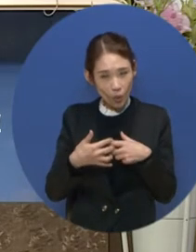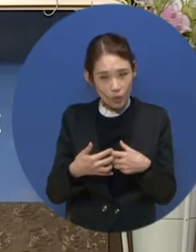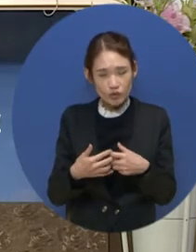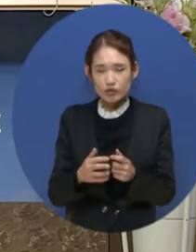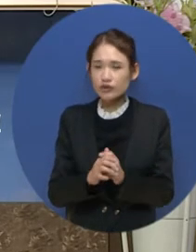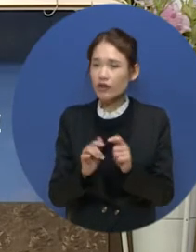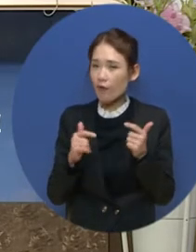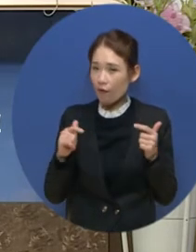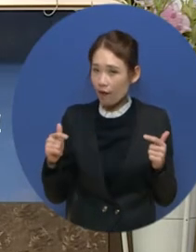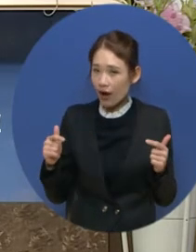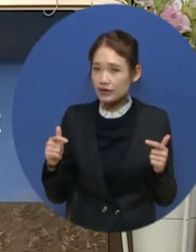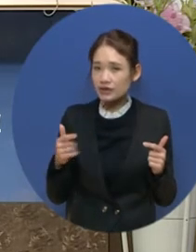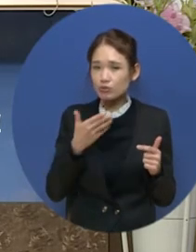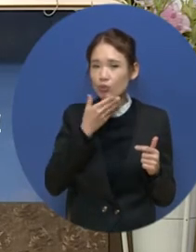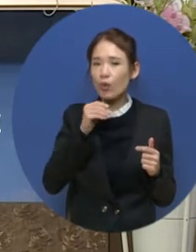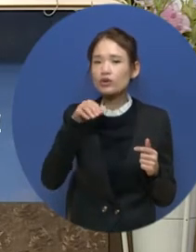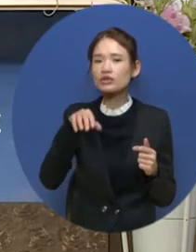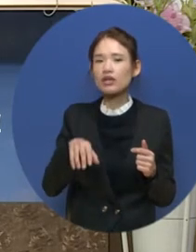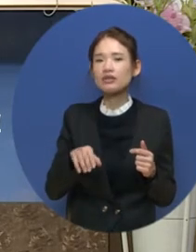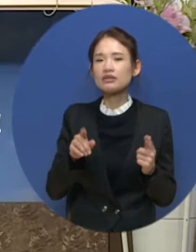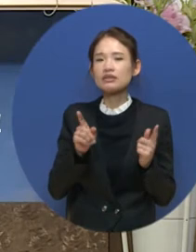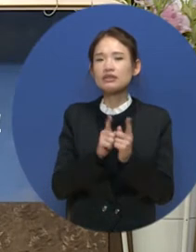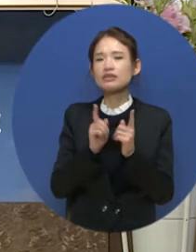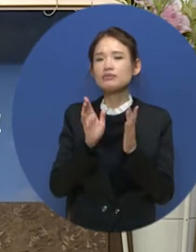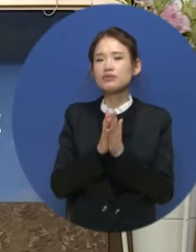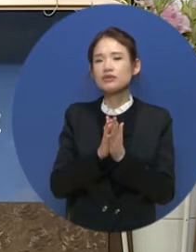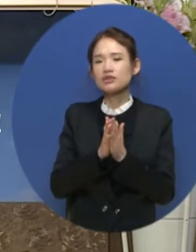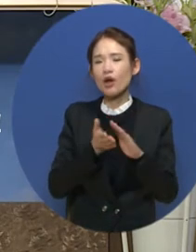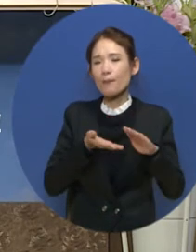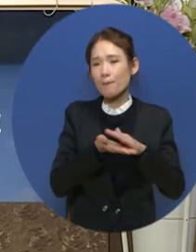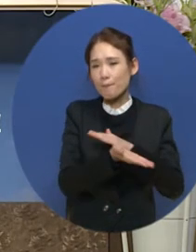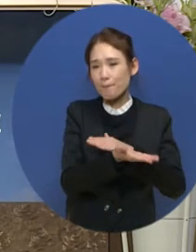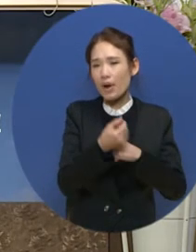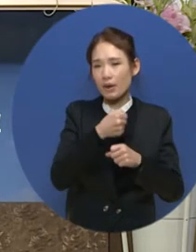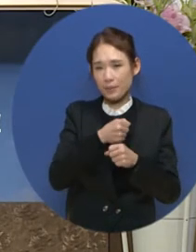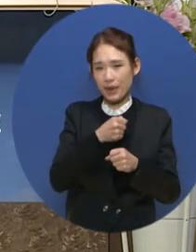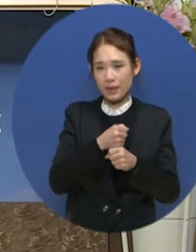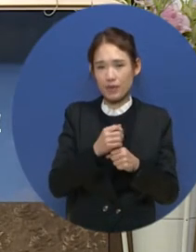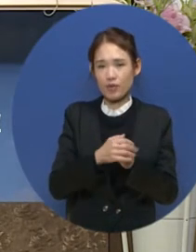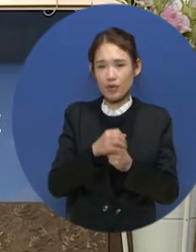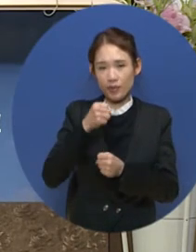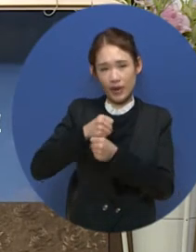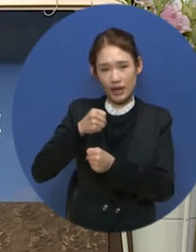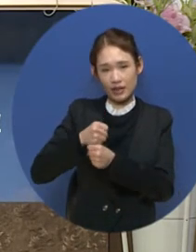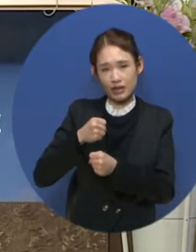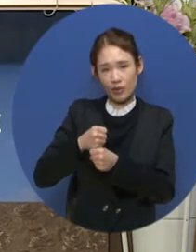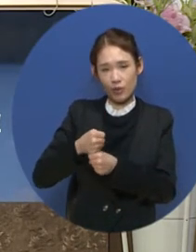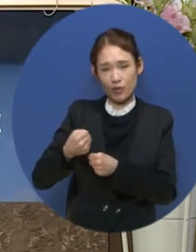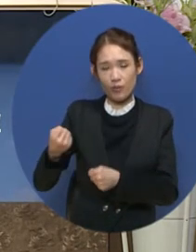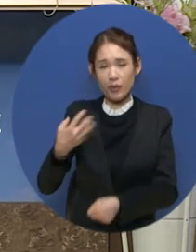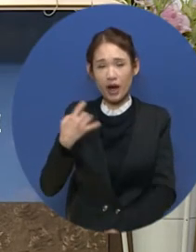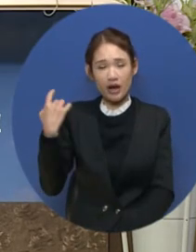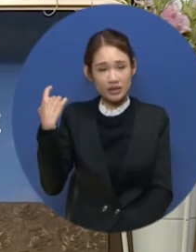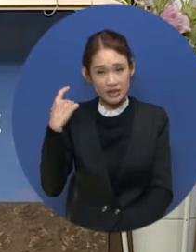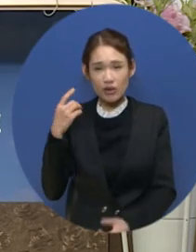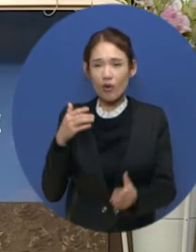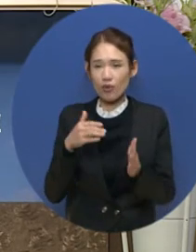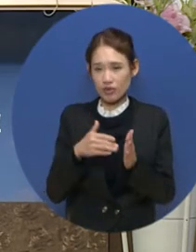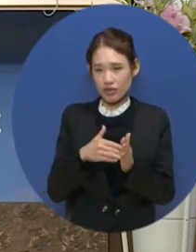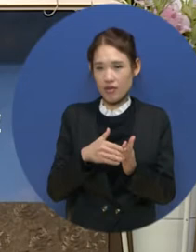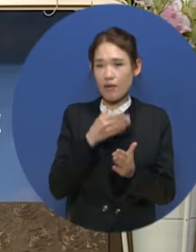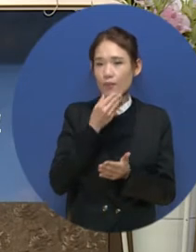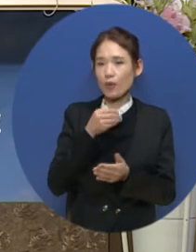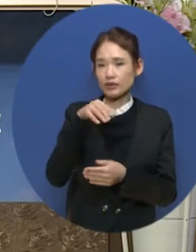들을 복지 권에서 직접 발간 도 하시고 또 만들기도 한다 고 내 언제요 저는